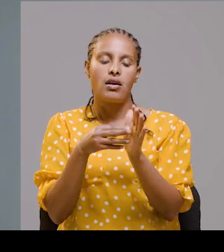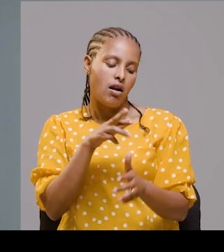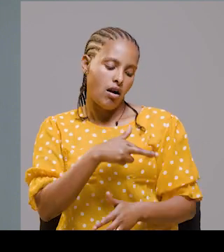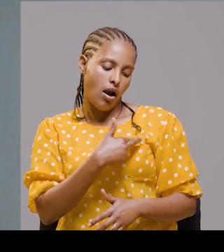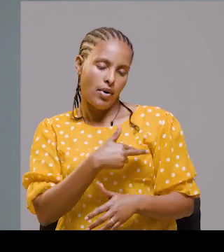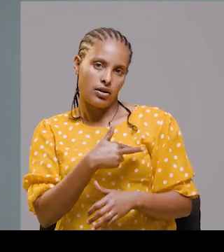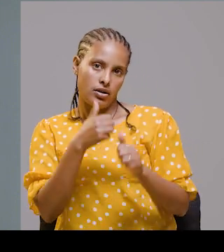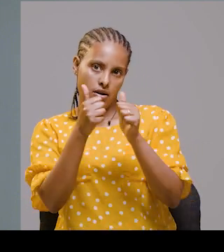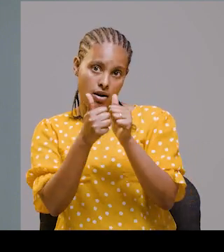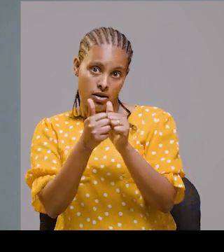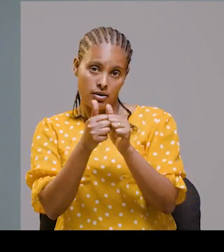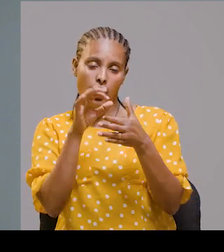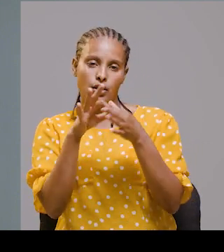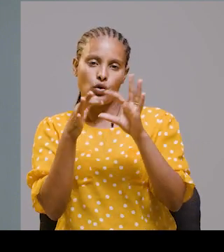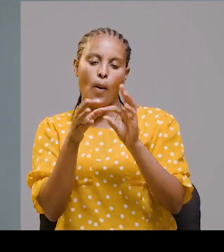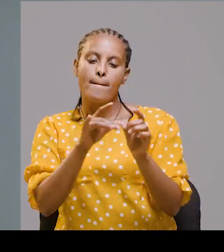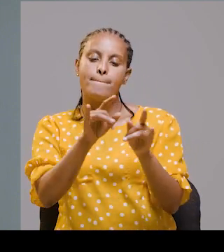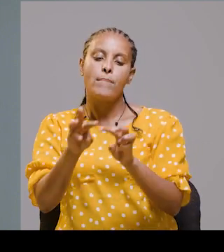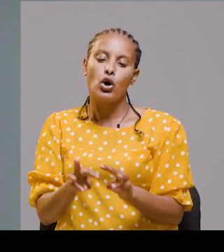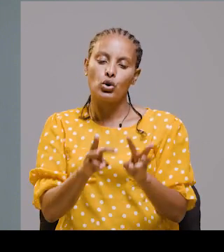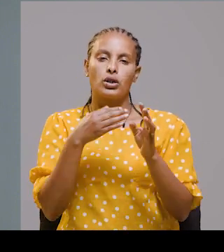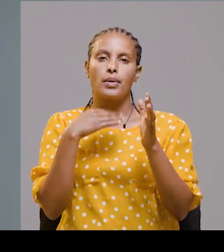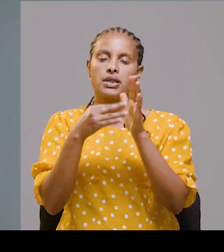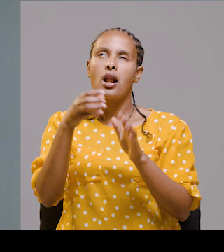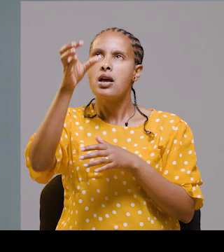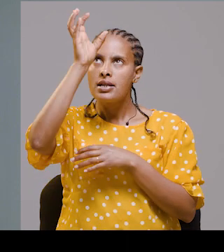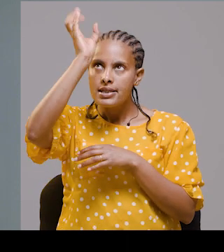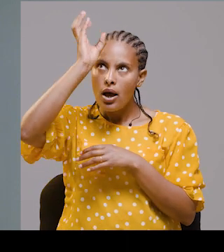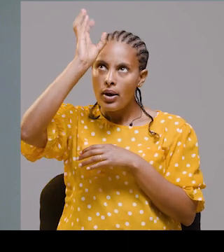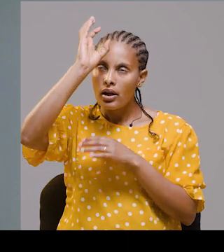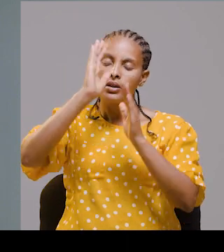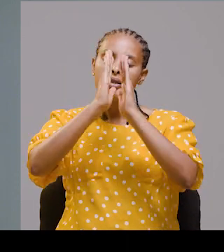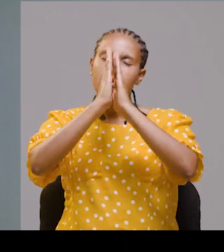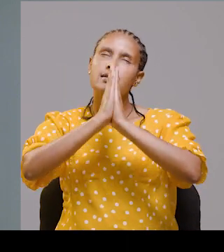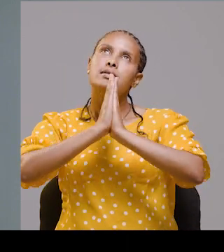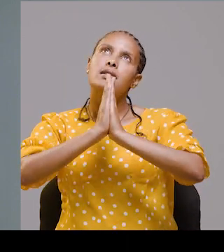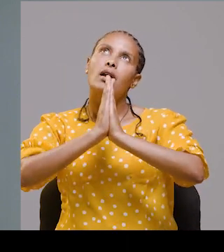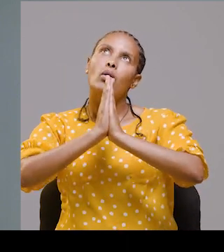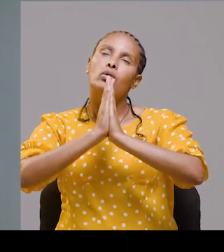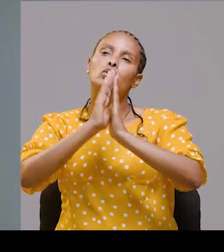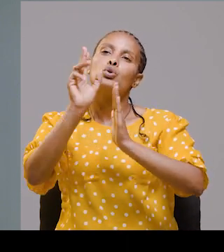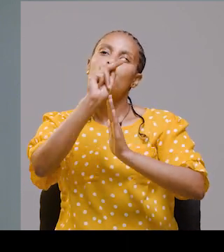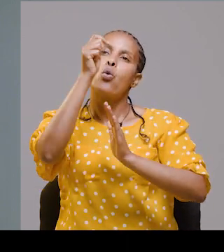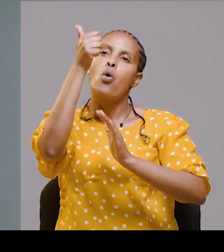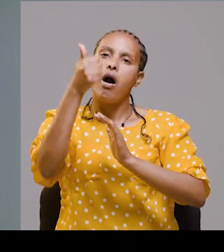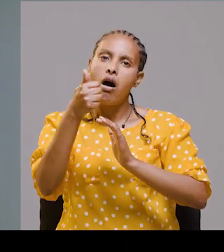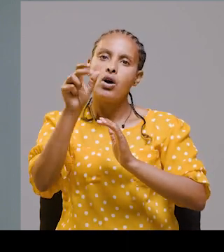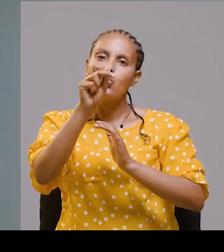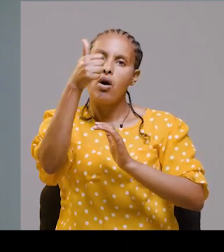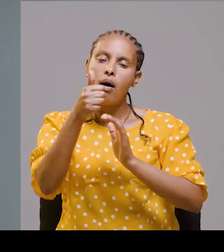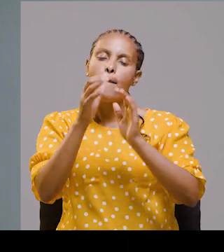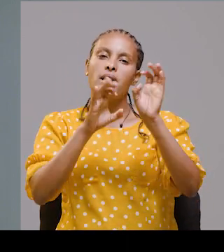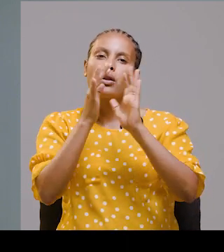ከሃይማኖት ጋር የተያያዙ የተለያዩ መንገዶች አሉ። ለምሳሌ ጸበል ሊሆን ይችላል፣ ጸሎት ሊሆን ይችላል፣ ዱዓ መደረግ ሊሆን